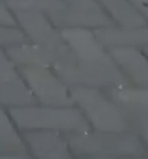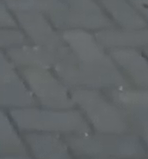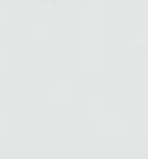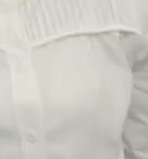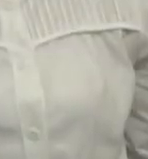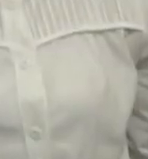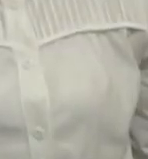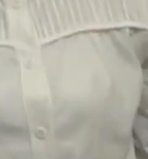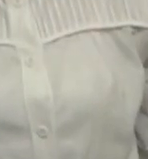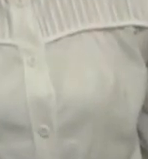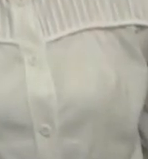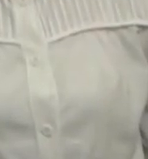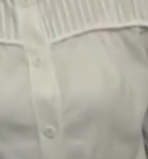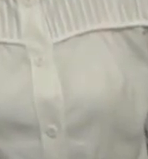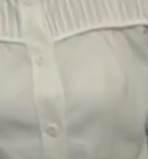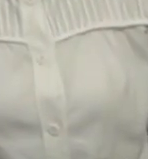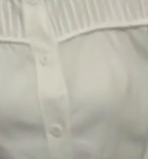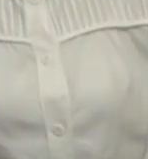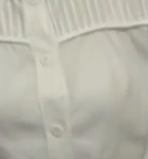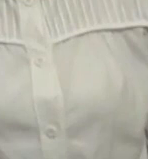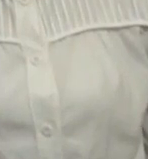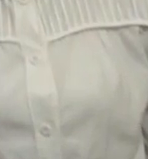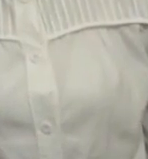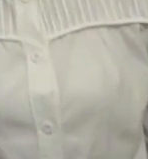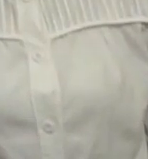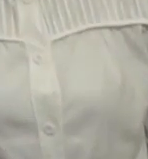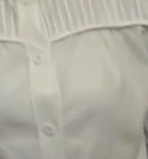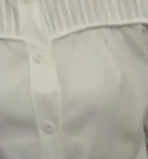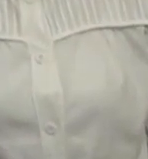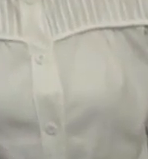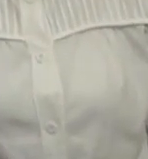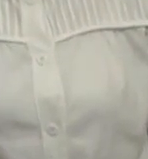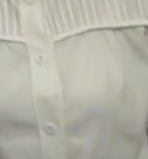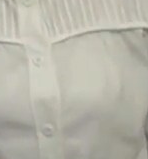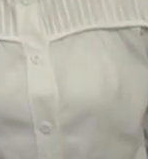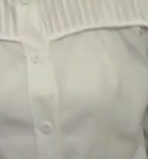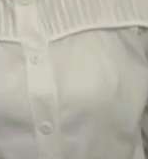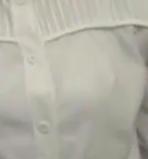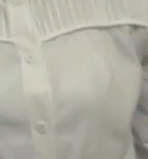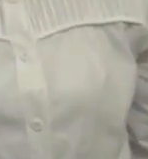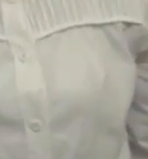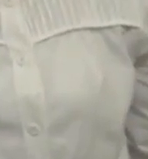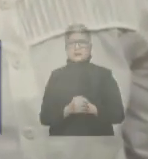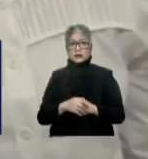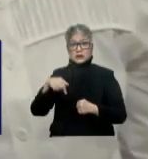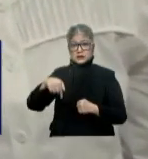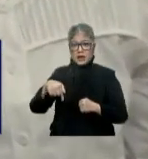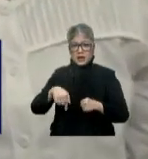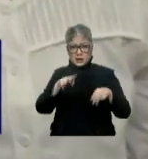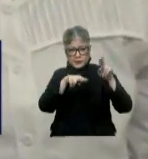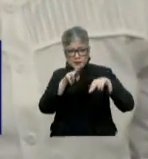perawatan. Ini masih kami dalami, ya masih kami terus dalami. Terkait dengan hubungan